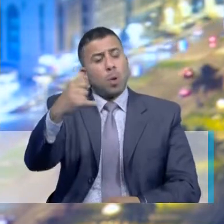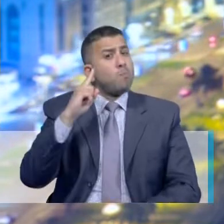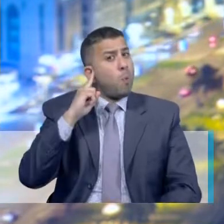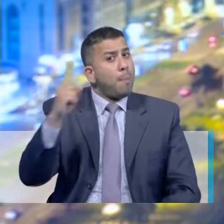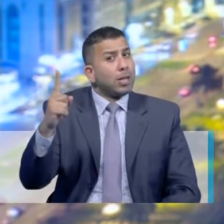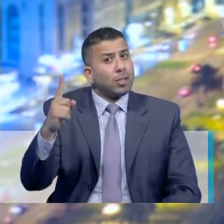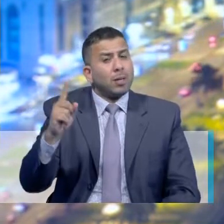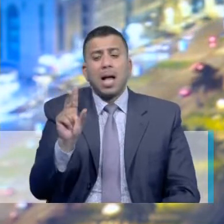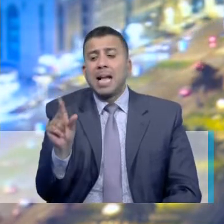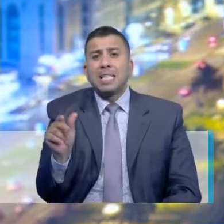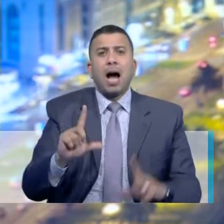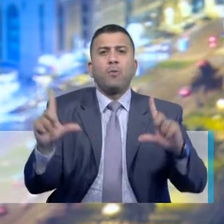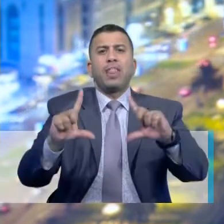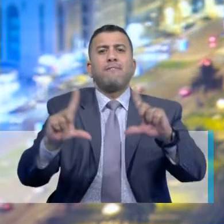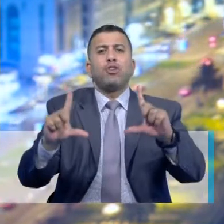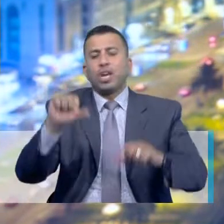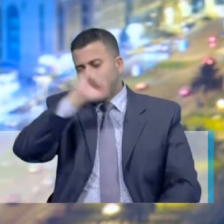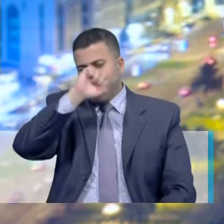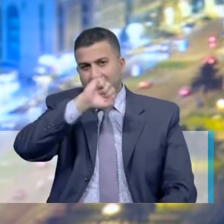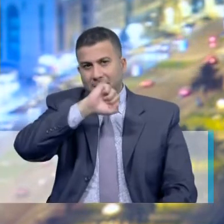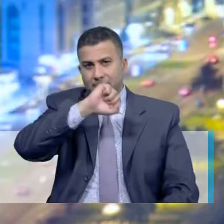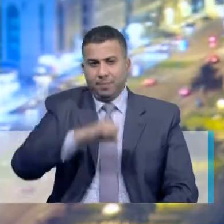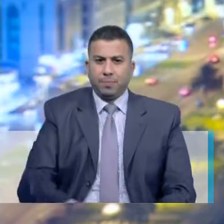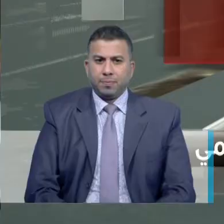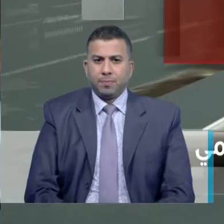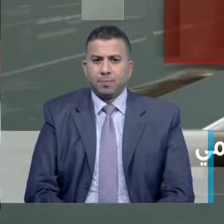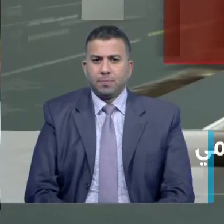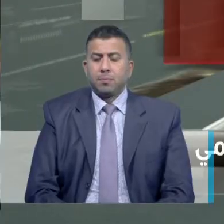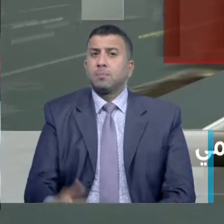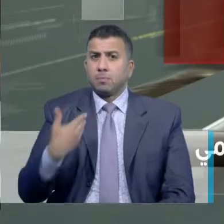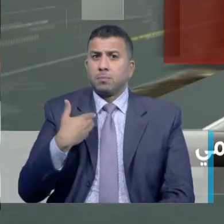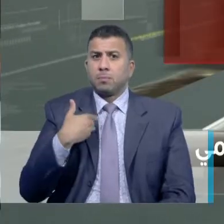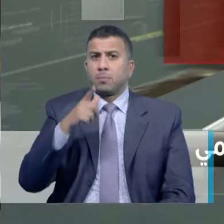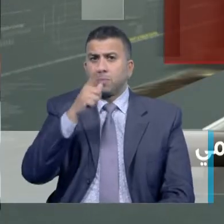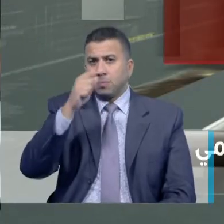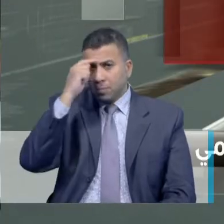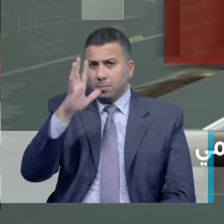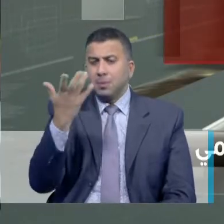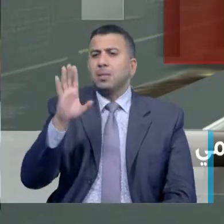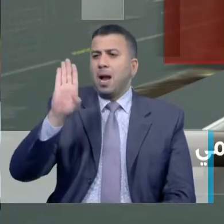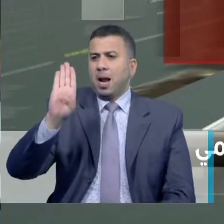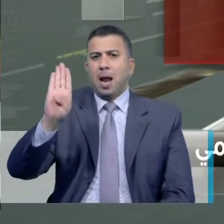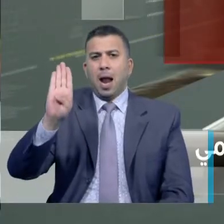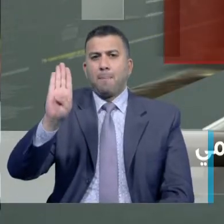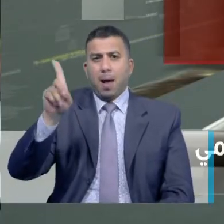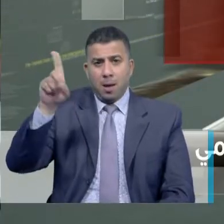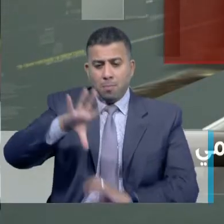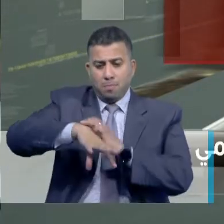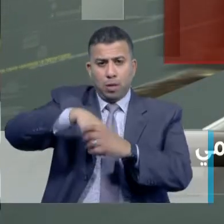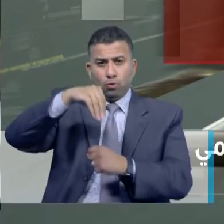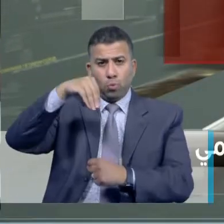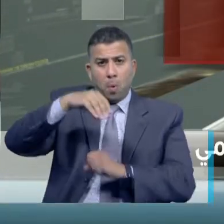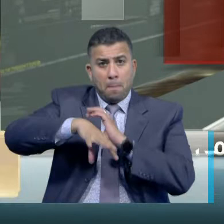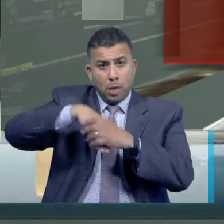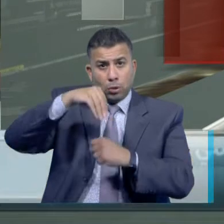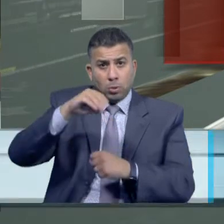الخط المباشر عبر إذاعة وتلفزيون الشارقة. عندنا مثلا في كلباء مشروع كلباء مشروع